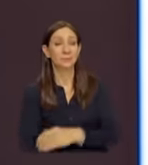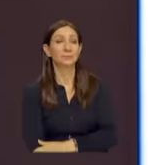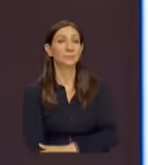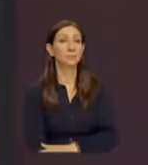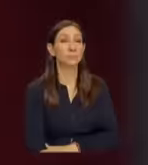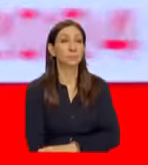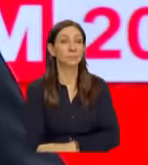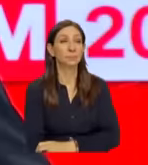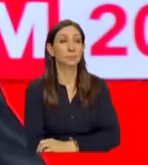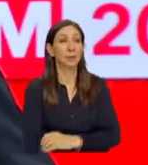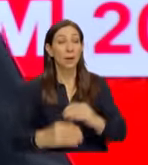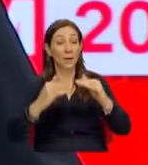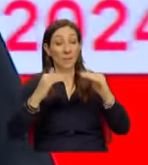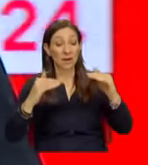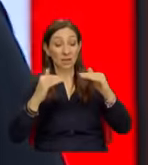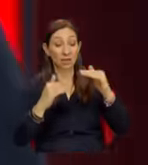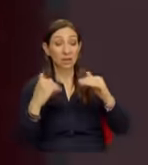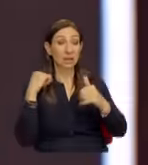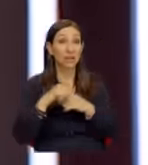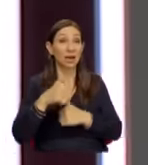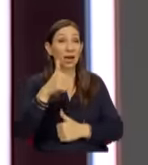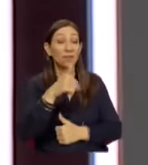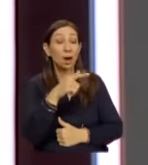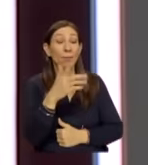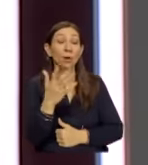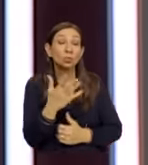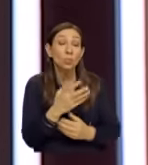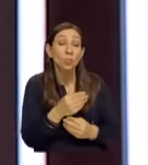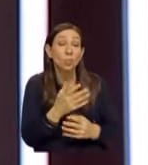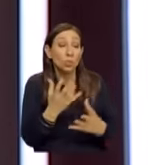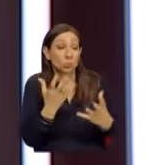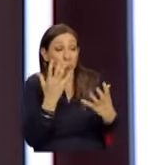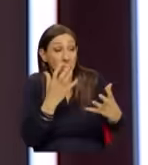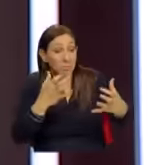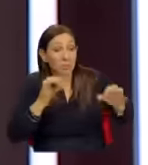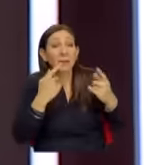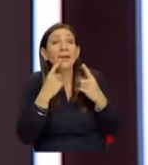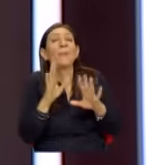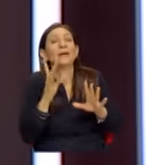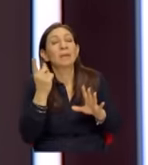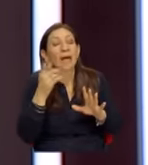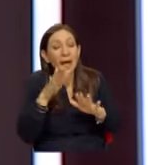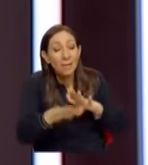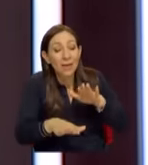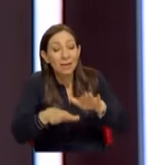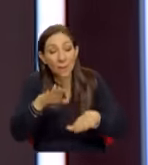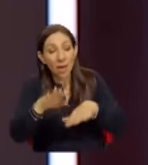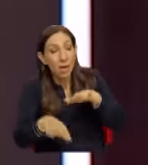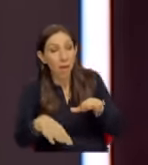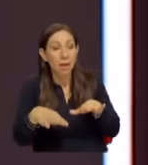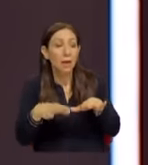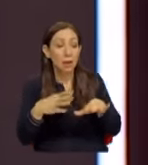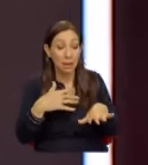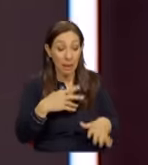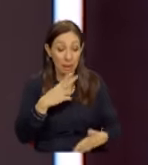Ve barajı zorlayan bir parti olarak Yeniden Refah. Belki çok büyütmemek lazım an itibariyle. Henüz daha bir emekleme aşamasında hani